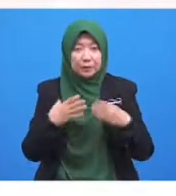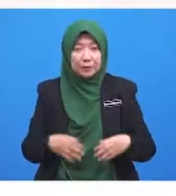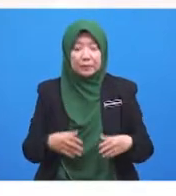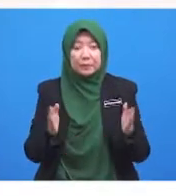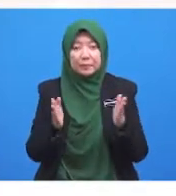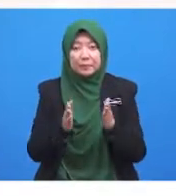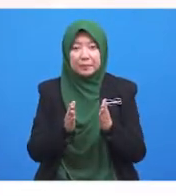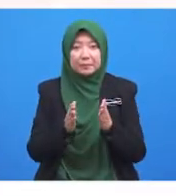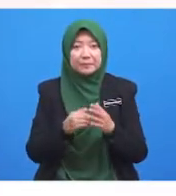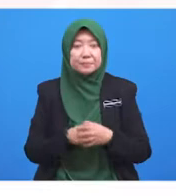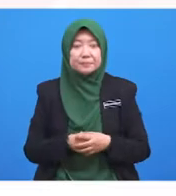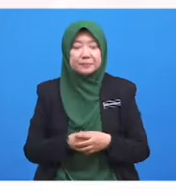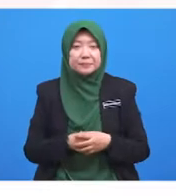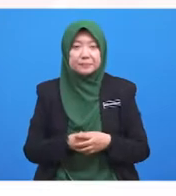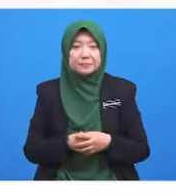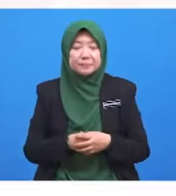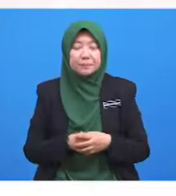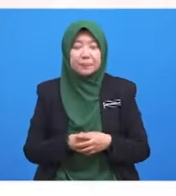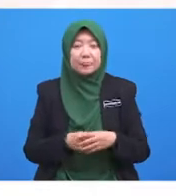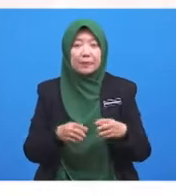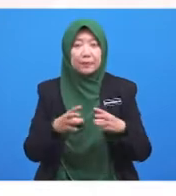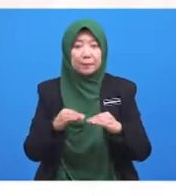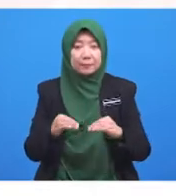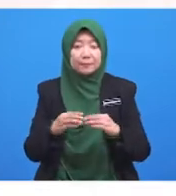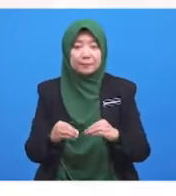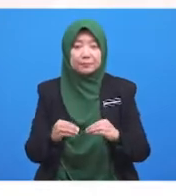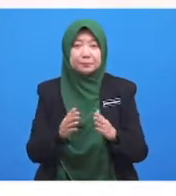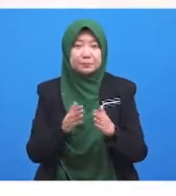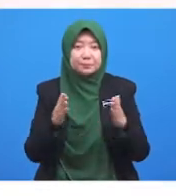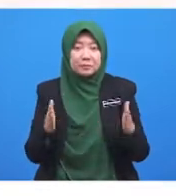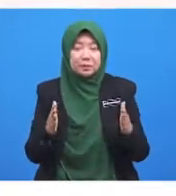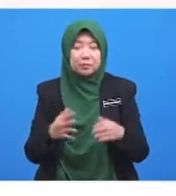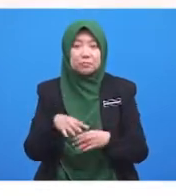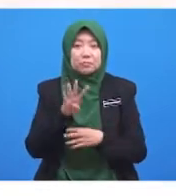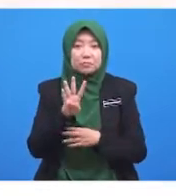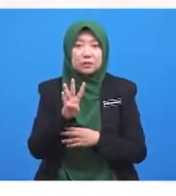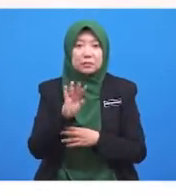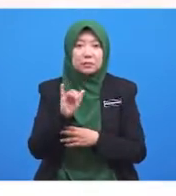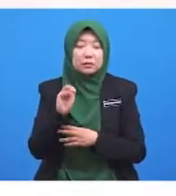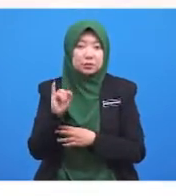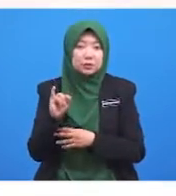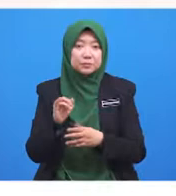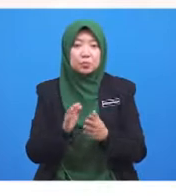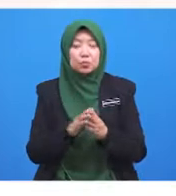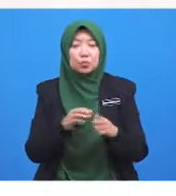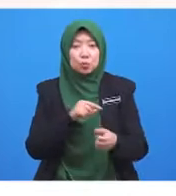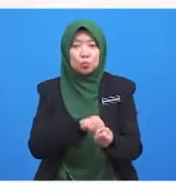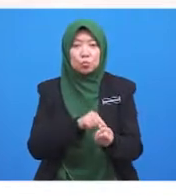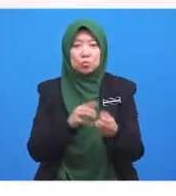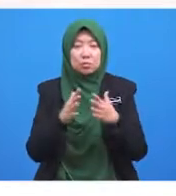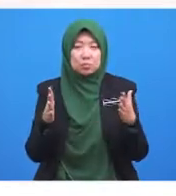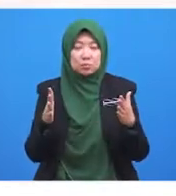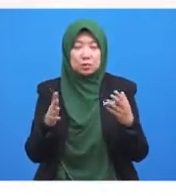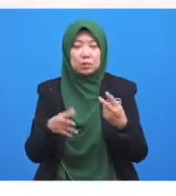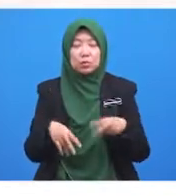kecil. Pad besar mempunyai 4 inci ini digunakan untuk otot-otot besar seperti otot peha